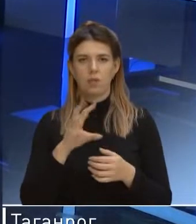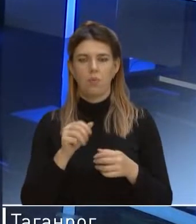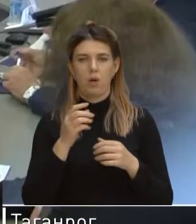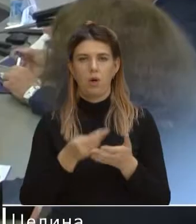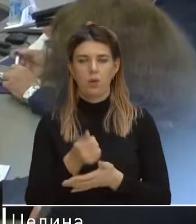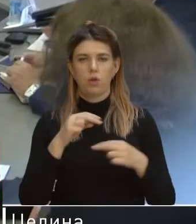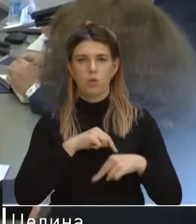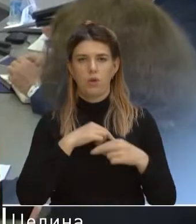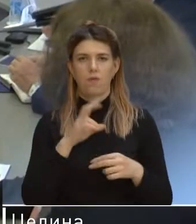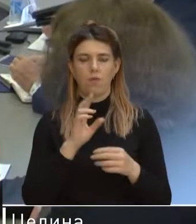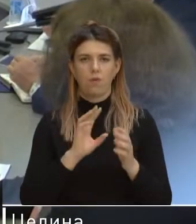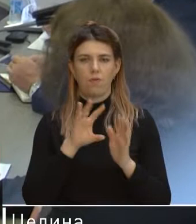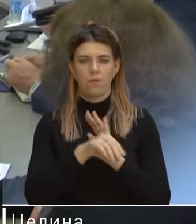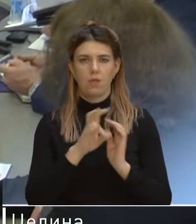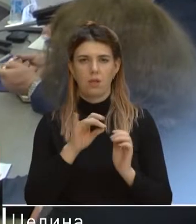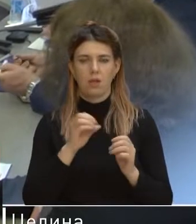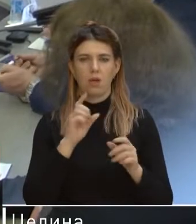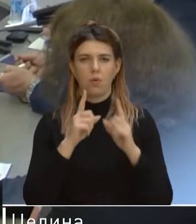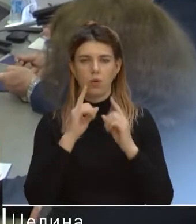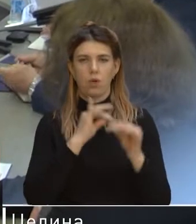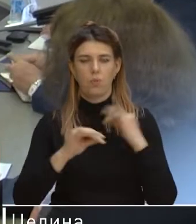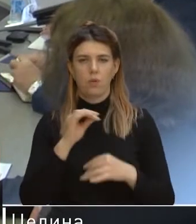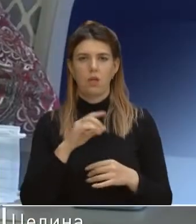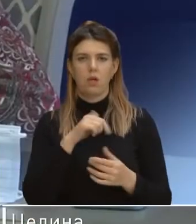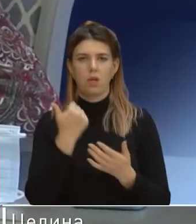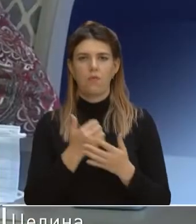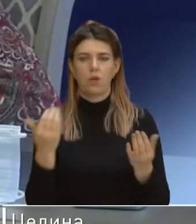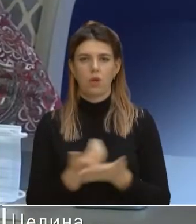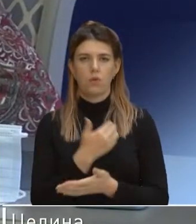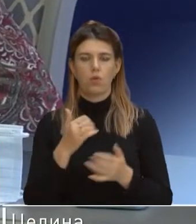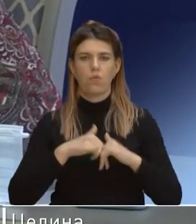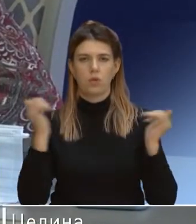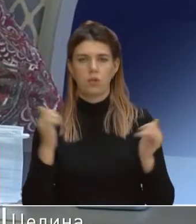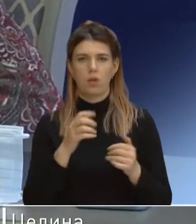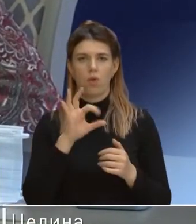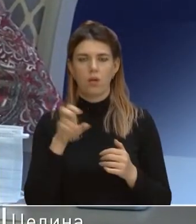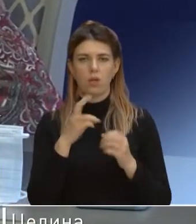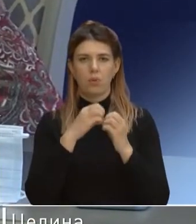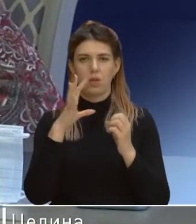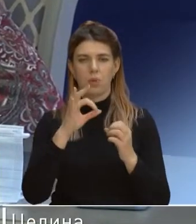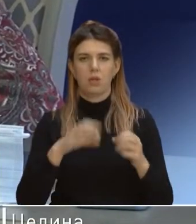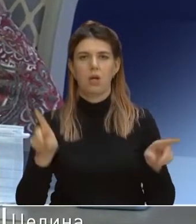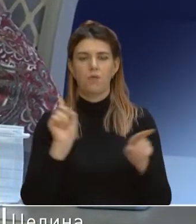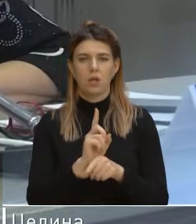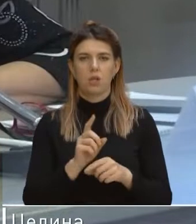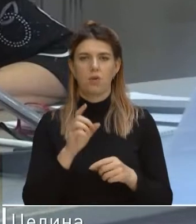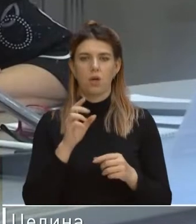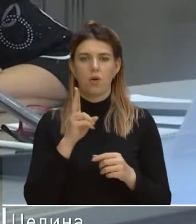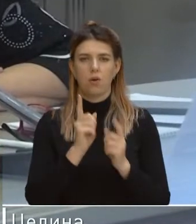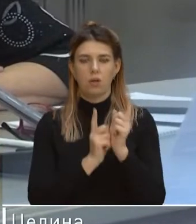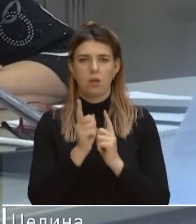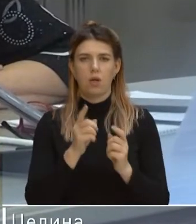труда. Ее внедрение обсудили накануне в ЗАГС Собрании области. Главные инновации – увеличение окладов на 50%, а также